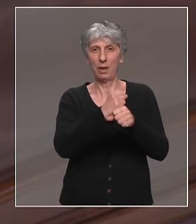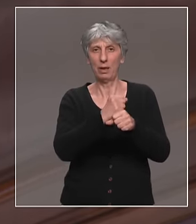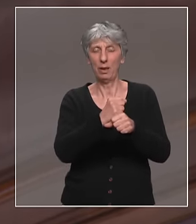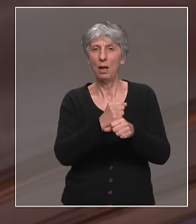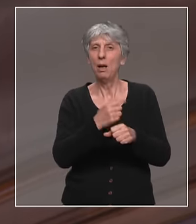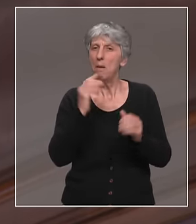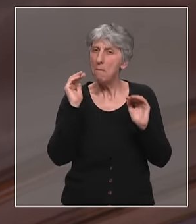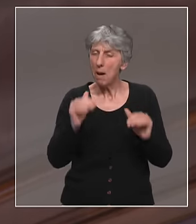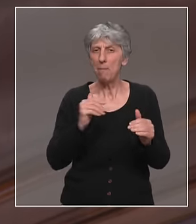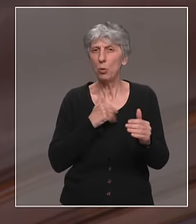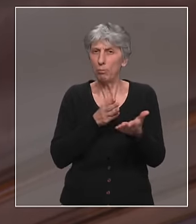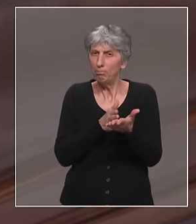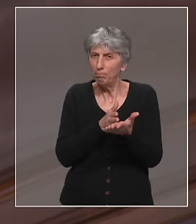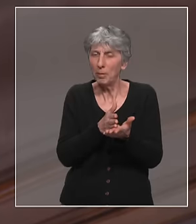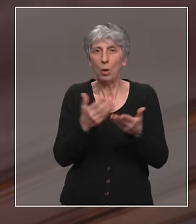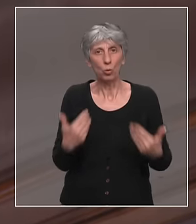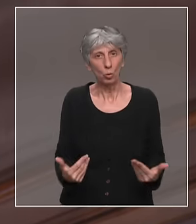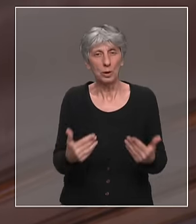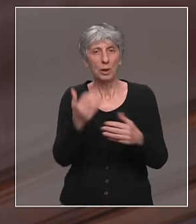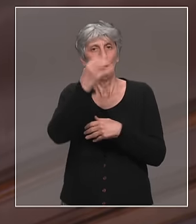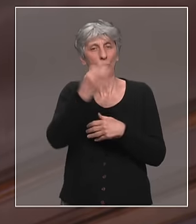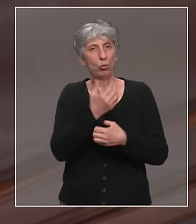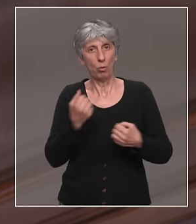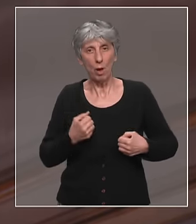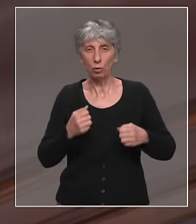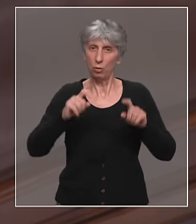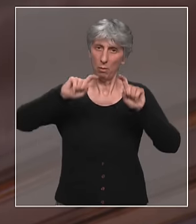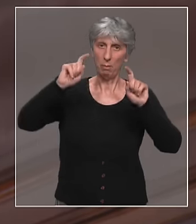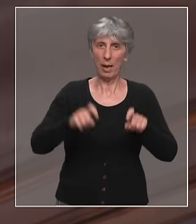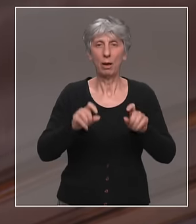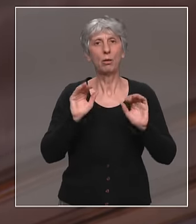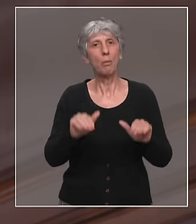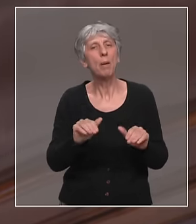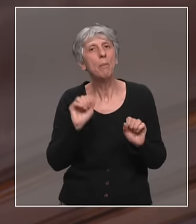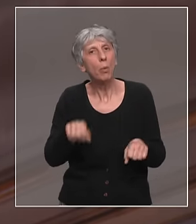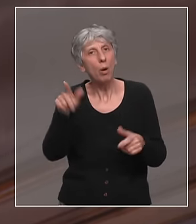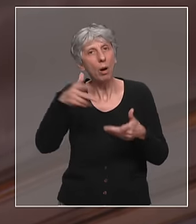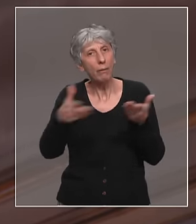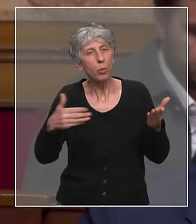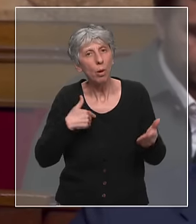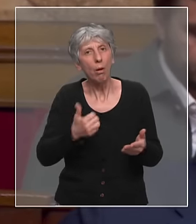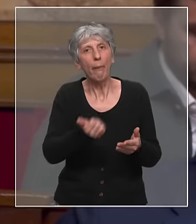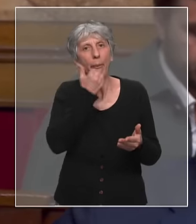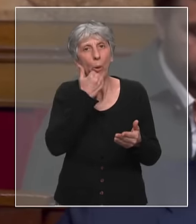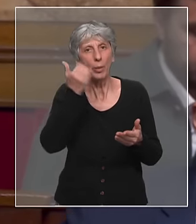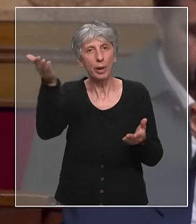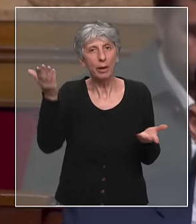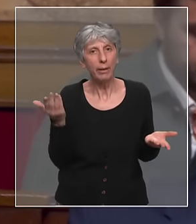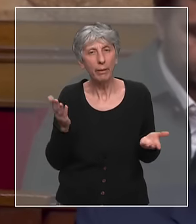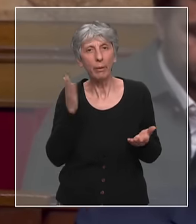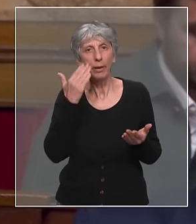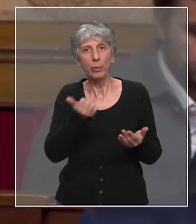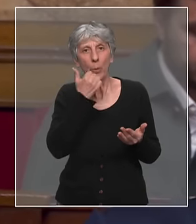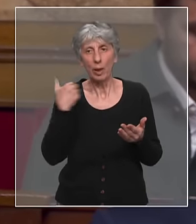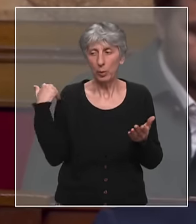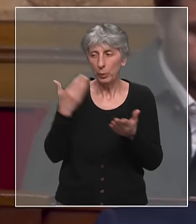tenu sur nos choix et nous sommes aujourd'hui à un taux de chômage historiquement bas. Vous pourriez reconnaître que vous vous êtes trompé, vous pourriez reconnaître que l'action qui a